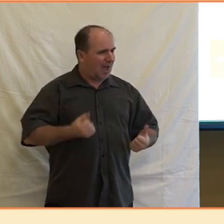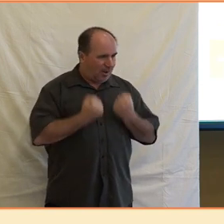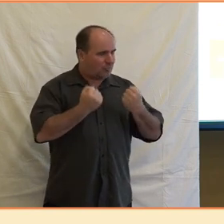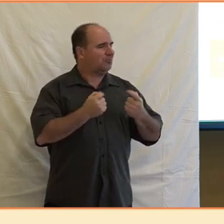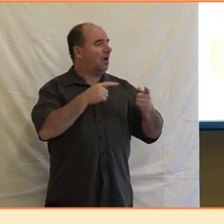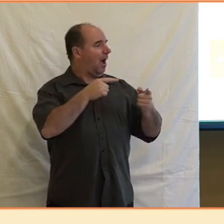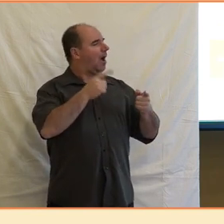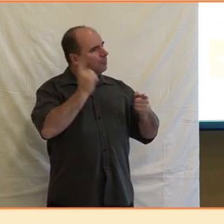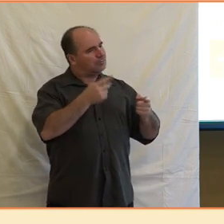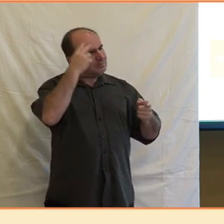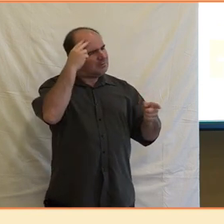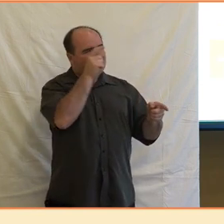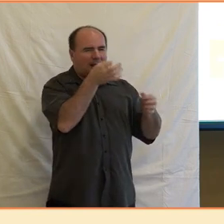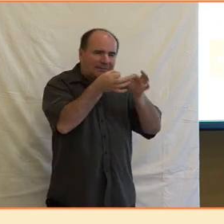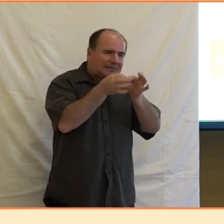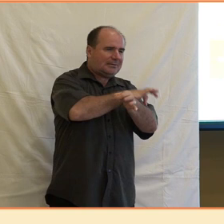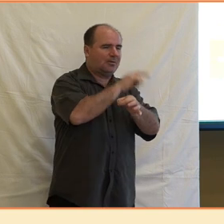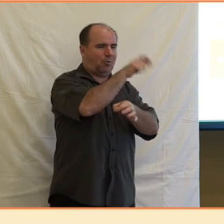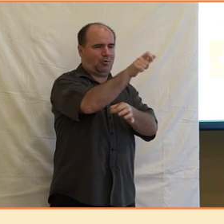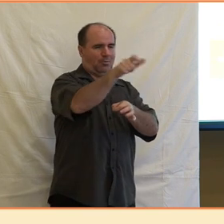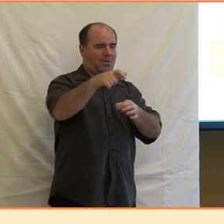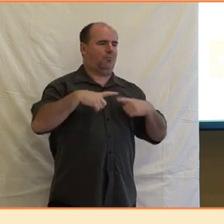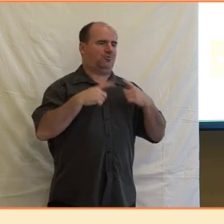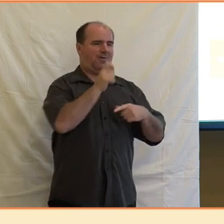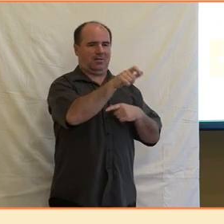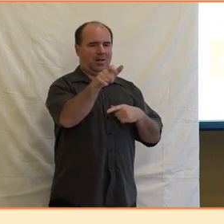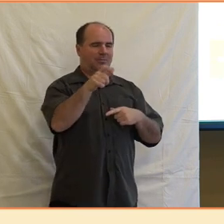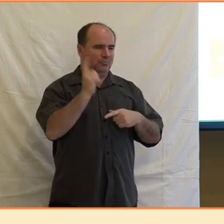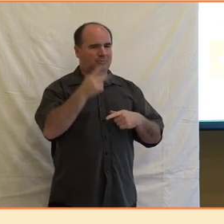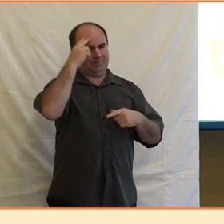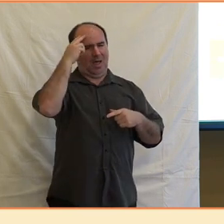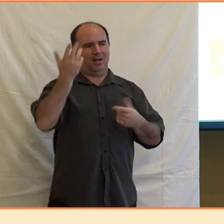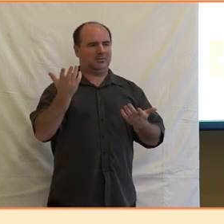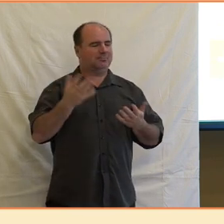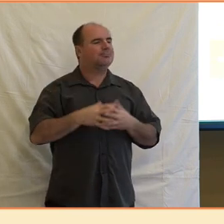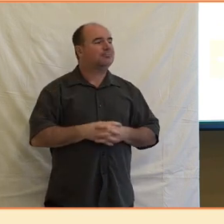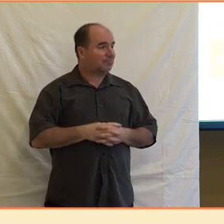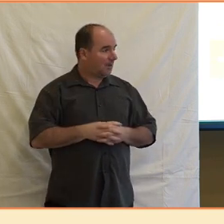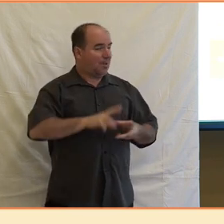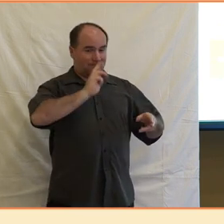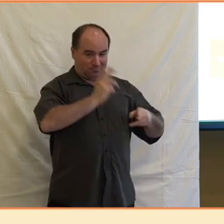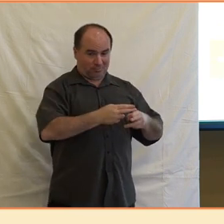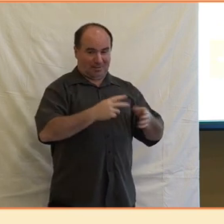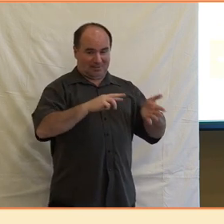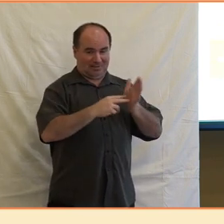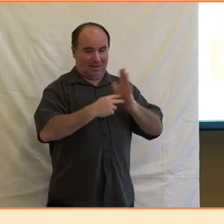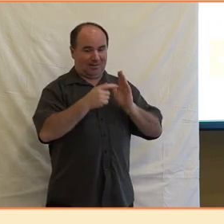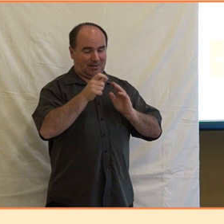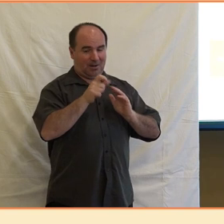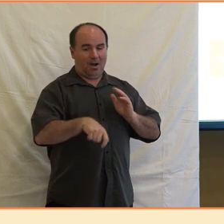podrobněji. Technika, která se využívá nejméně, tak je taková, kdy se přímo dotazují ta média